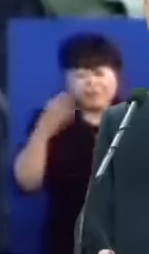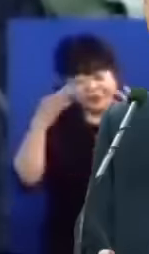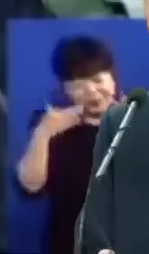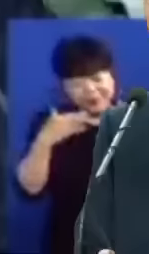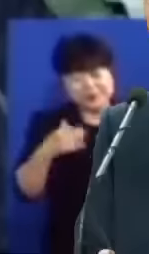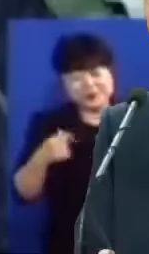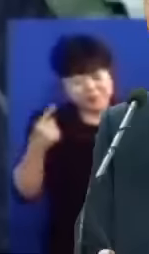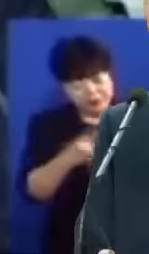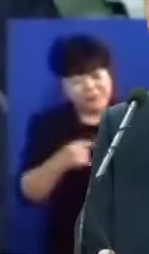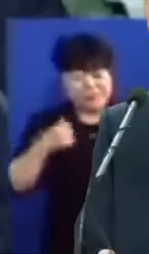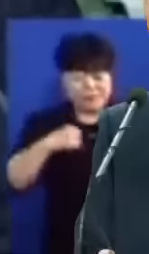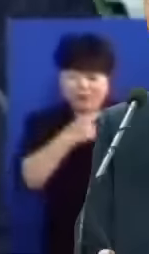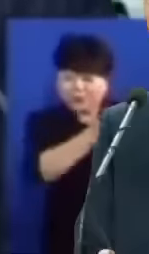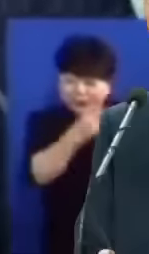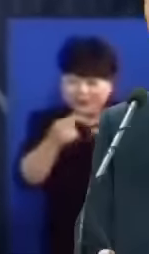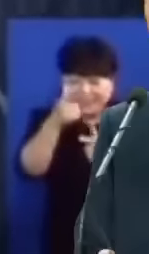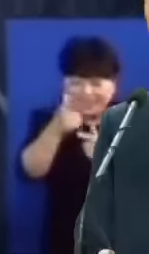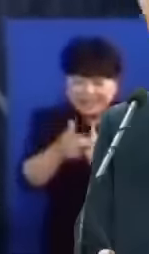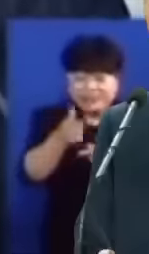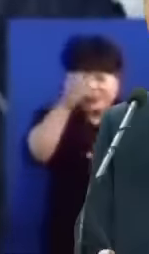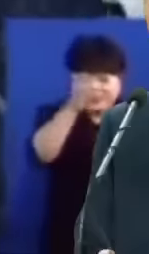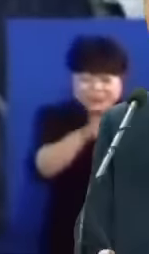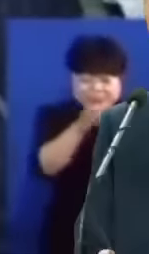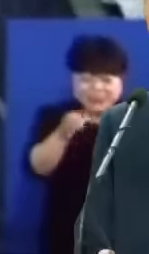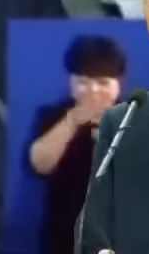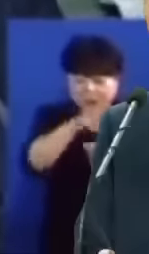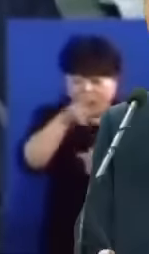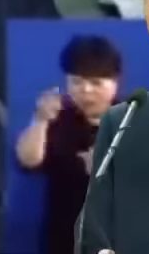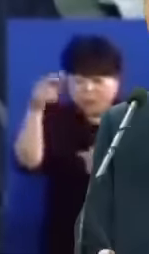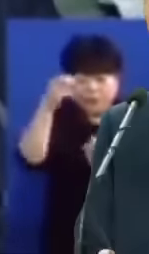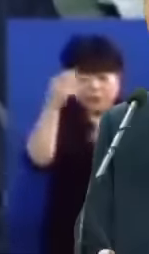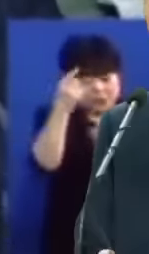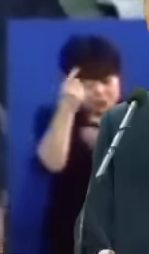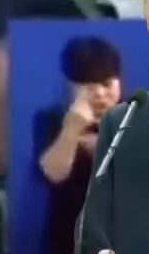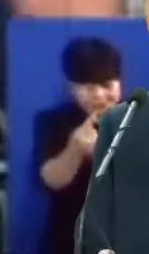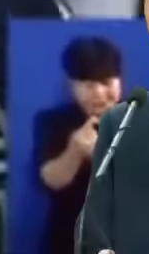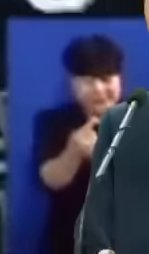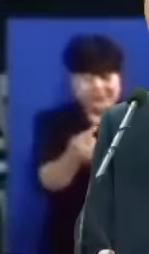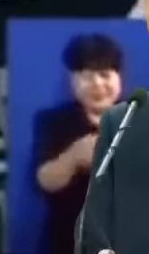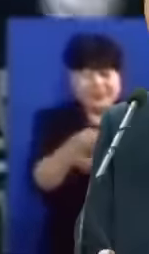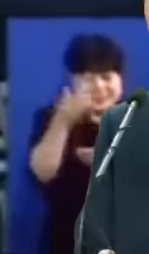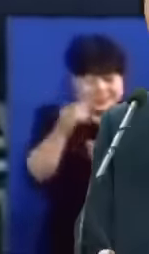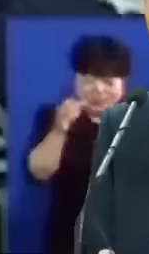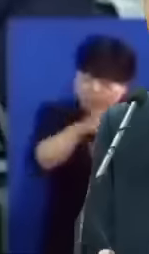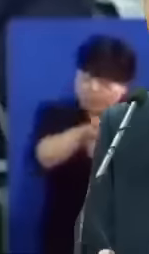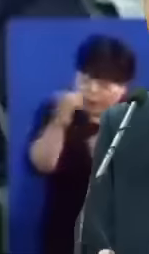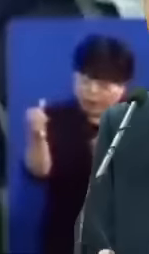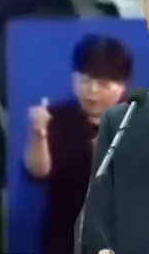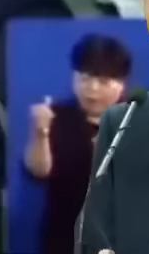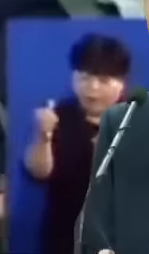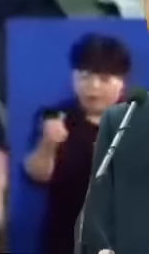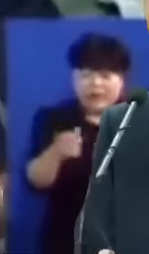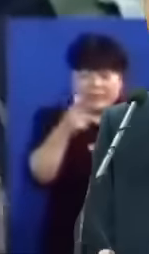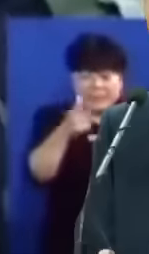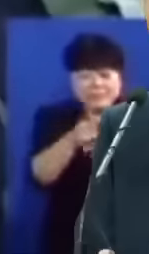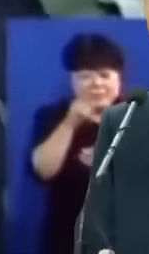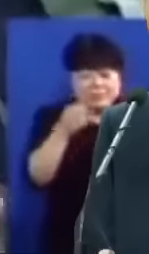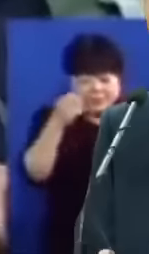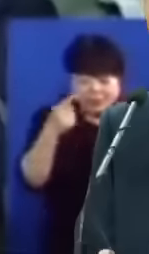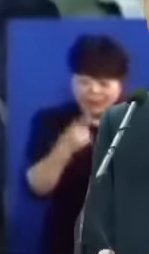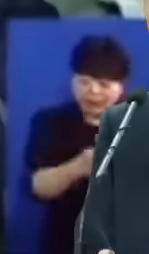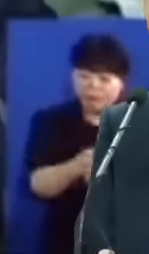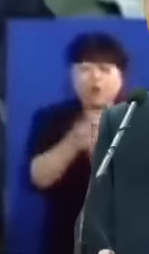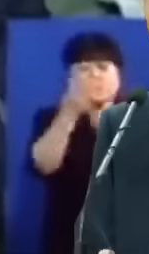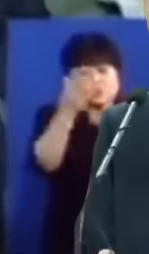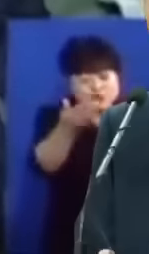여름의 옷으로 바꿔 입듯이 예수님 십자가를 바라보면 성령이 오셔서 옛사람을 벗겨주고 예수님 안에서